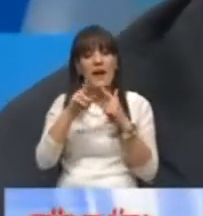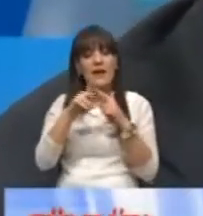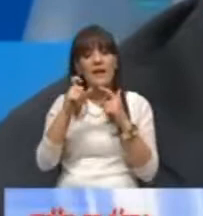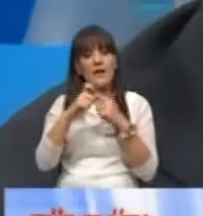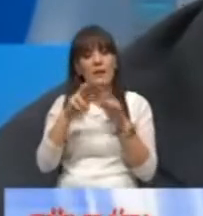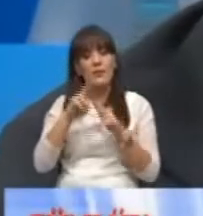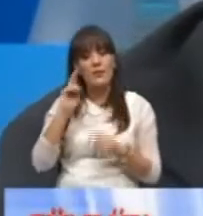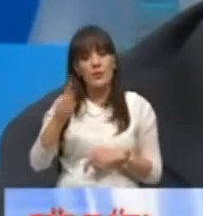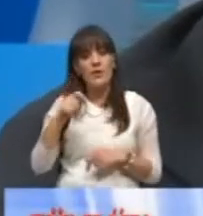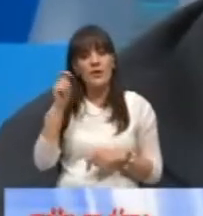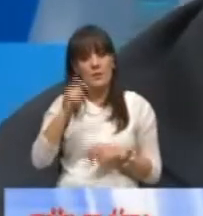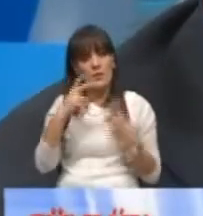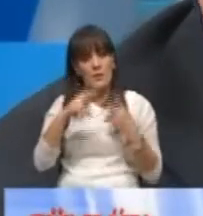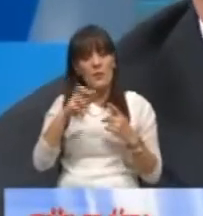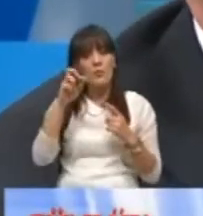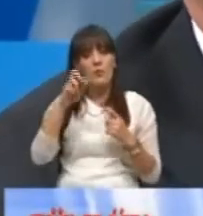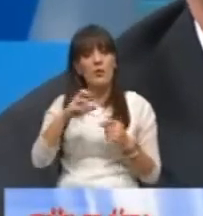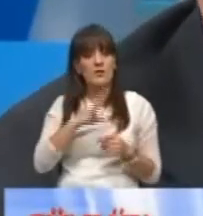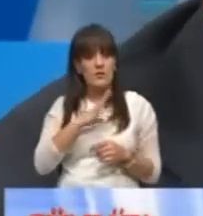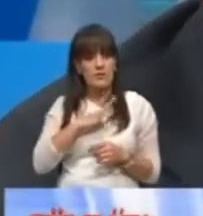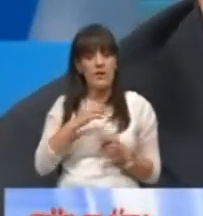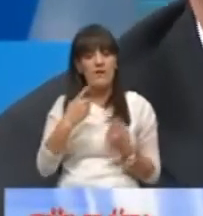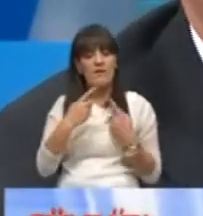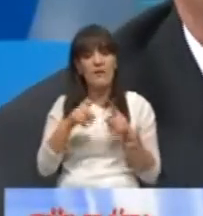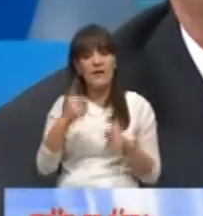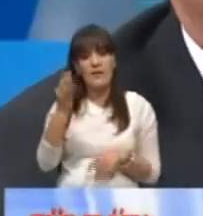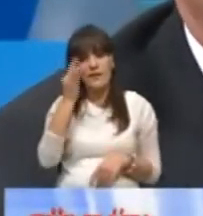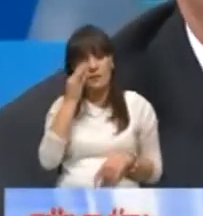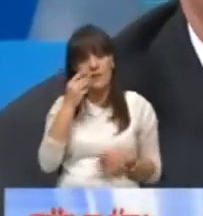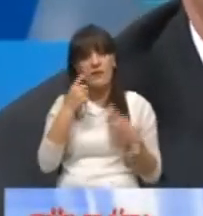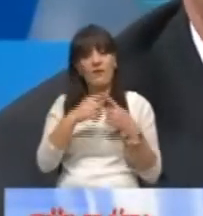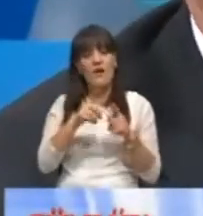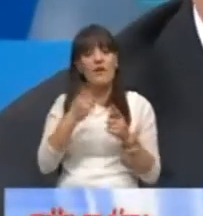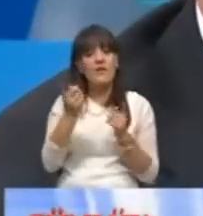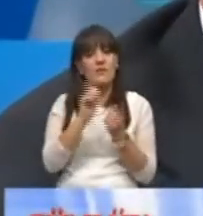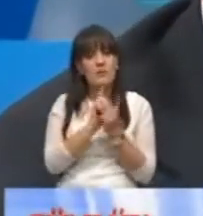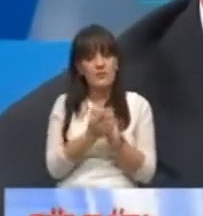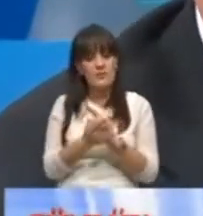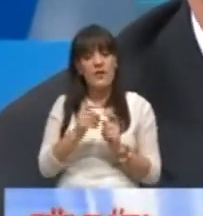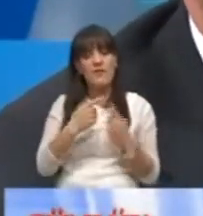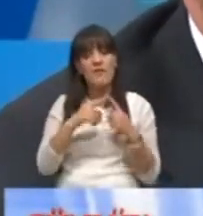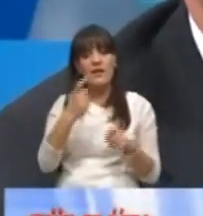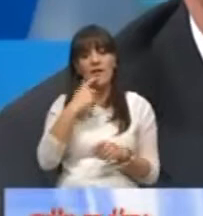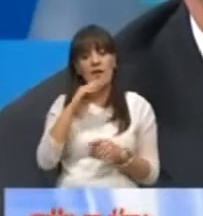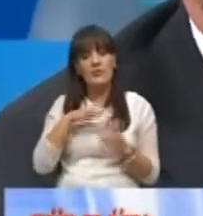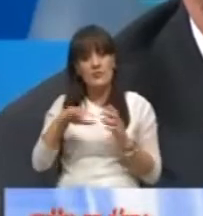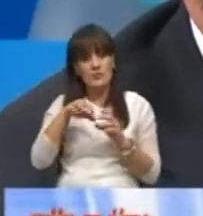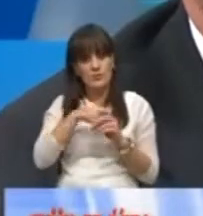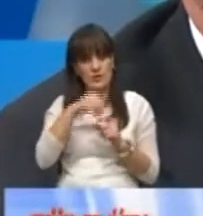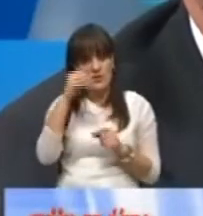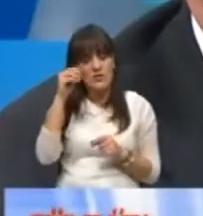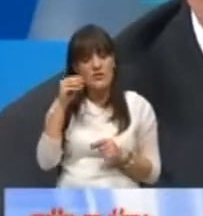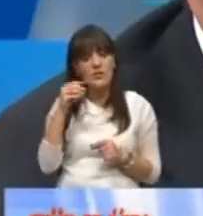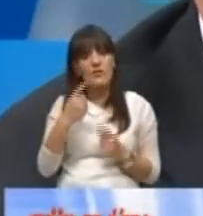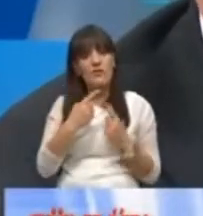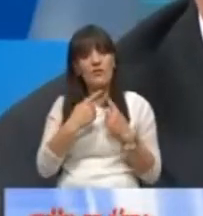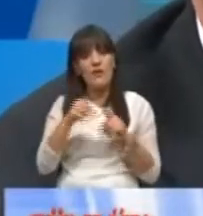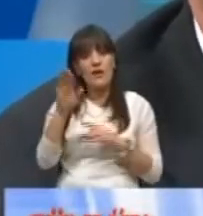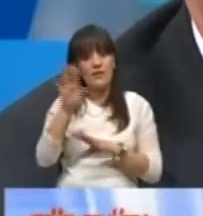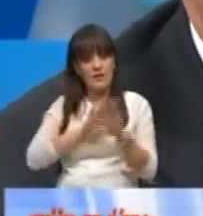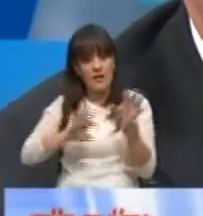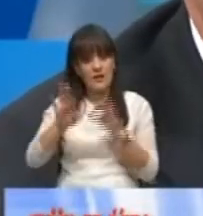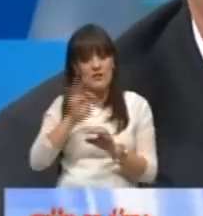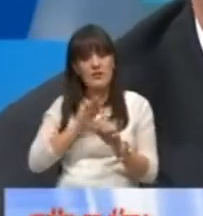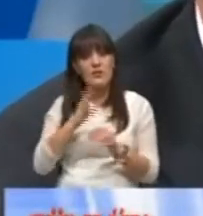yönelik yapılabilir protezler var. Farklı tiplerde, farklı seçeneklerde, farklı yaş grupları için farklı